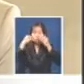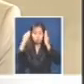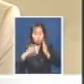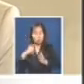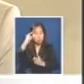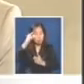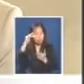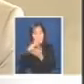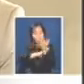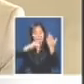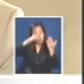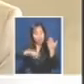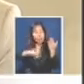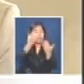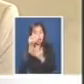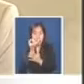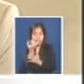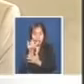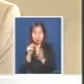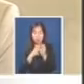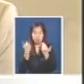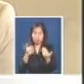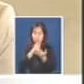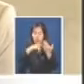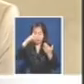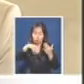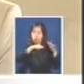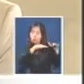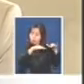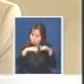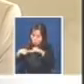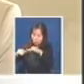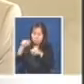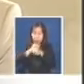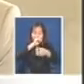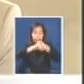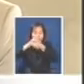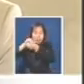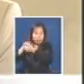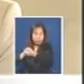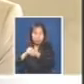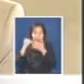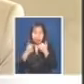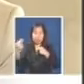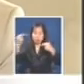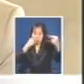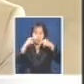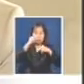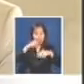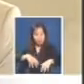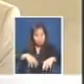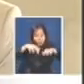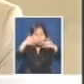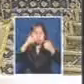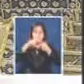ทยนะคะที่สำคัญว่าวันนี้ประเทศไทยพร้อมแล้วสร้างความเชื่อมั่นให้กับประเทศไทยว่าสิ่งที่ภาพที่เขาเห็นน้ำท่วมอยู่เนี่ยวันนี้